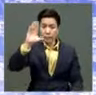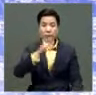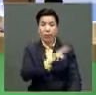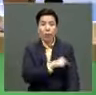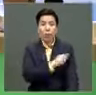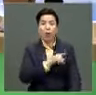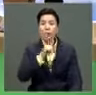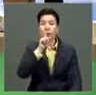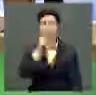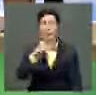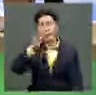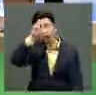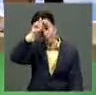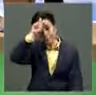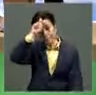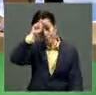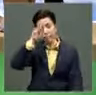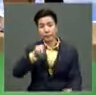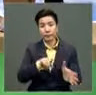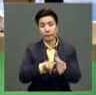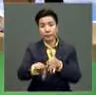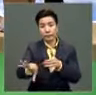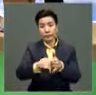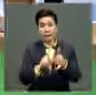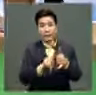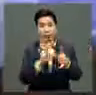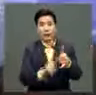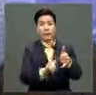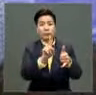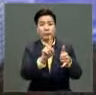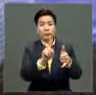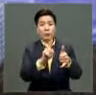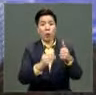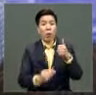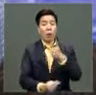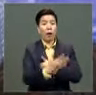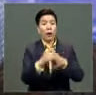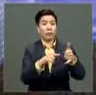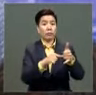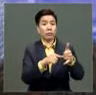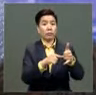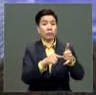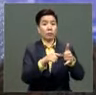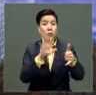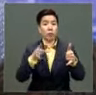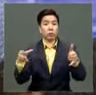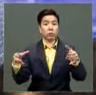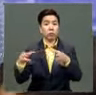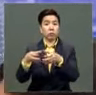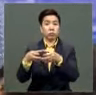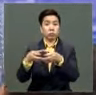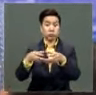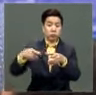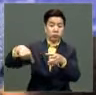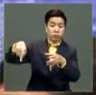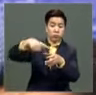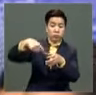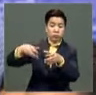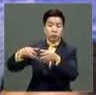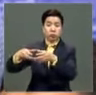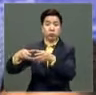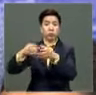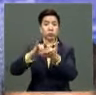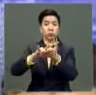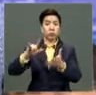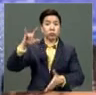ากรณีของอียิปต์เนี่ยครับเราพบผู้ติดเชื้อ1รายใช่ไหมครับแล้วมีความเป็นไปได้ไหมครับว่า คนที่เดินทางมาร่วมคณะกับเขาหลังจากกลับไปแล้วเนี่